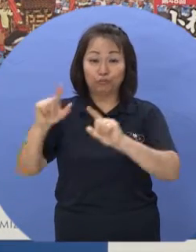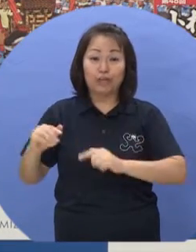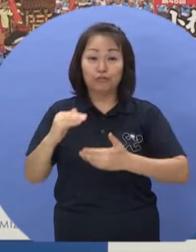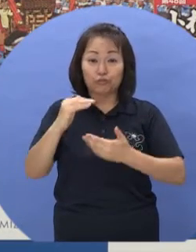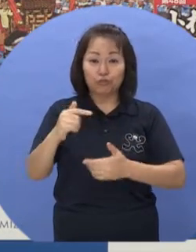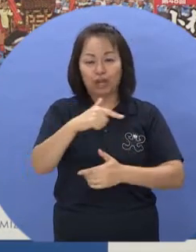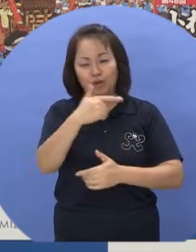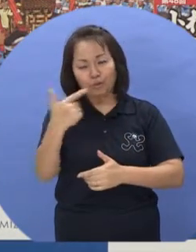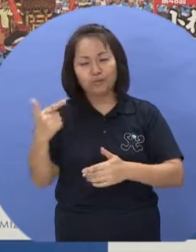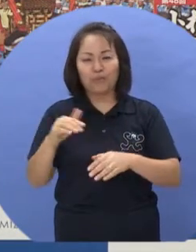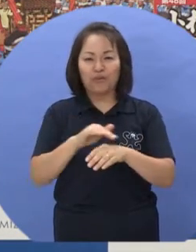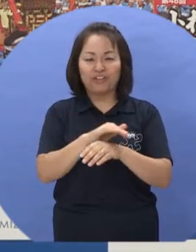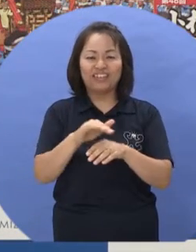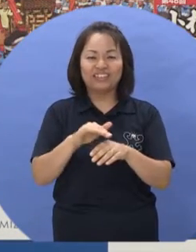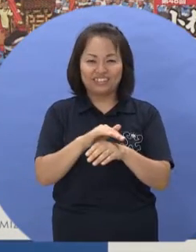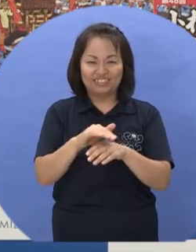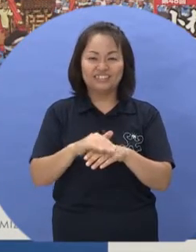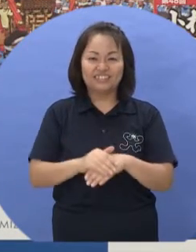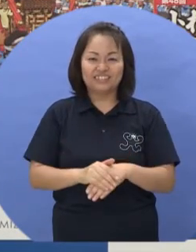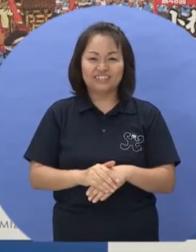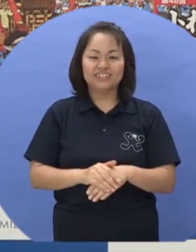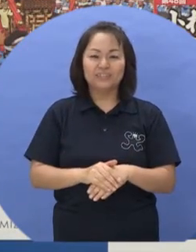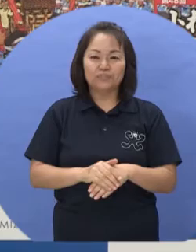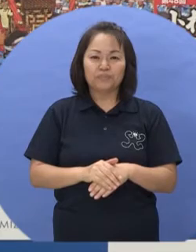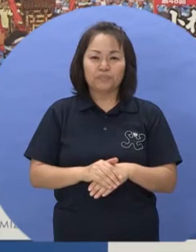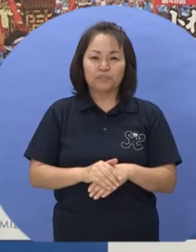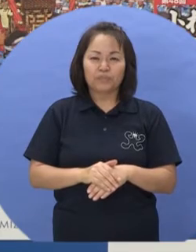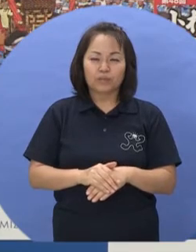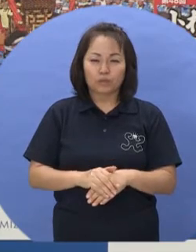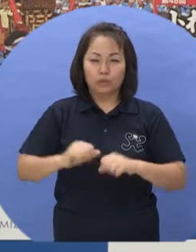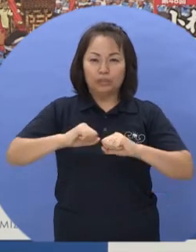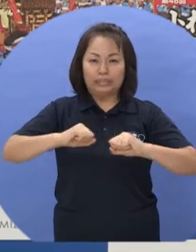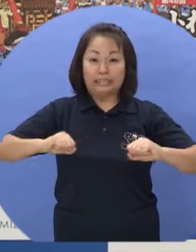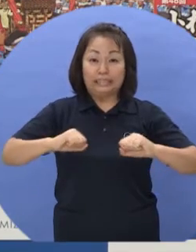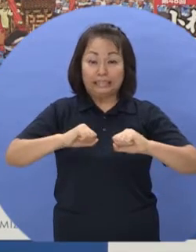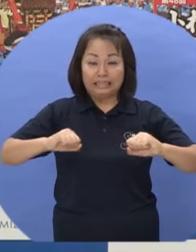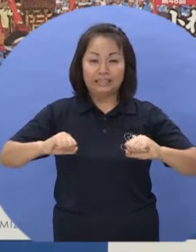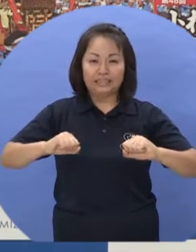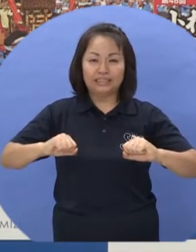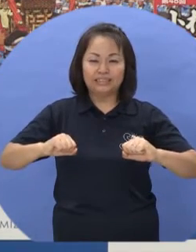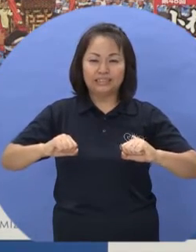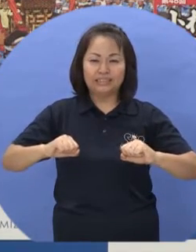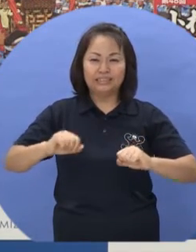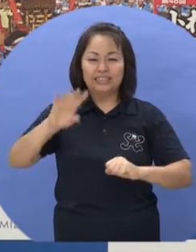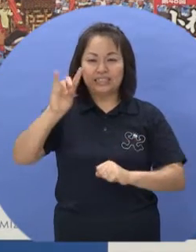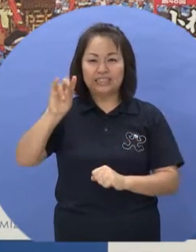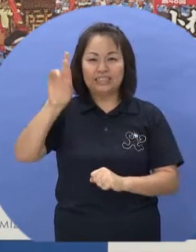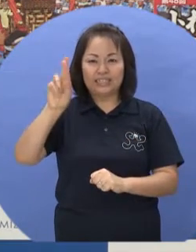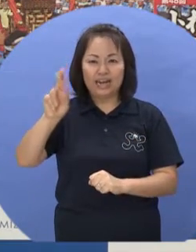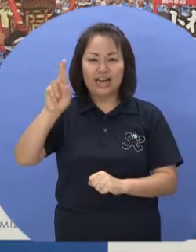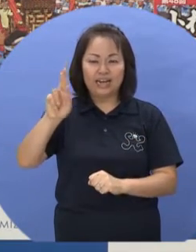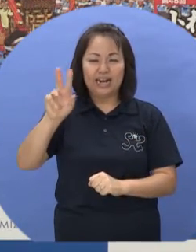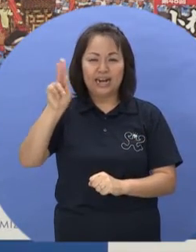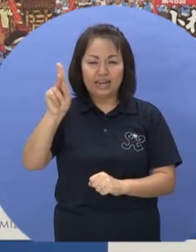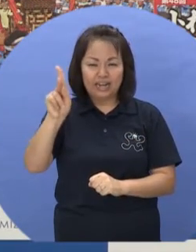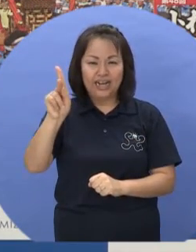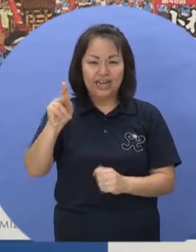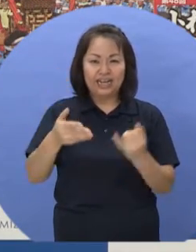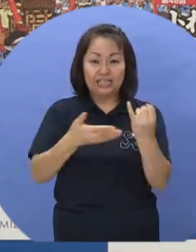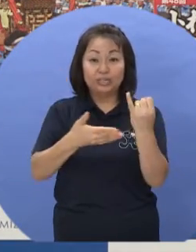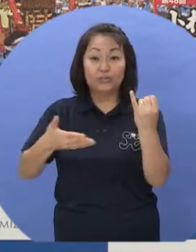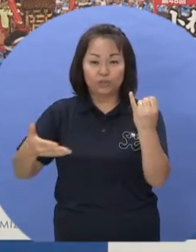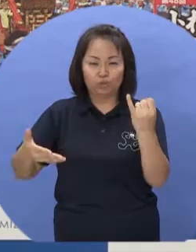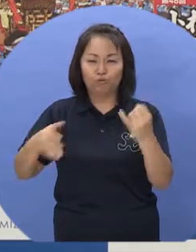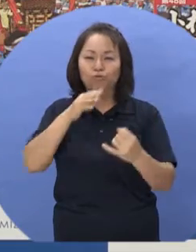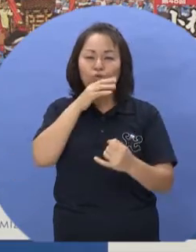であります。こうした中で、この生き生ききららか射水100歳体操というものを普及を